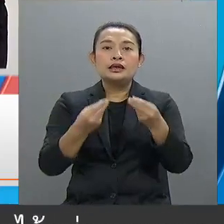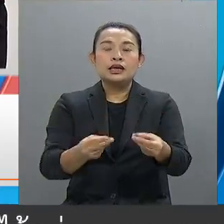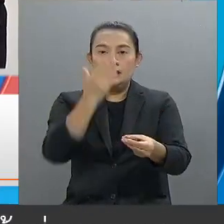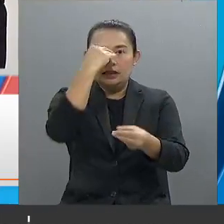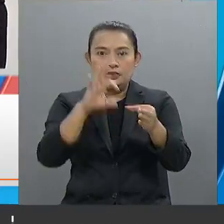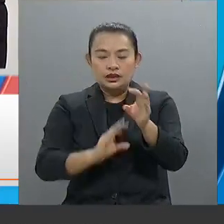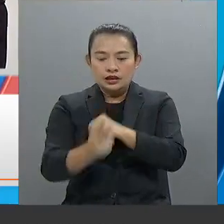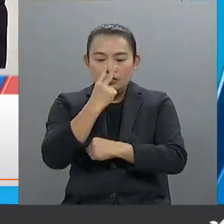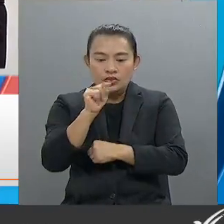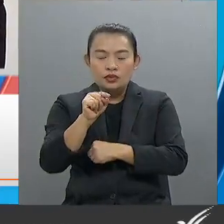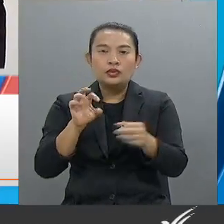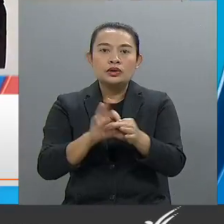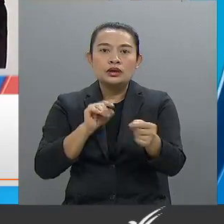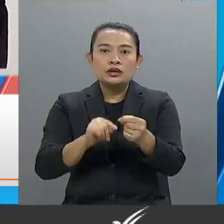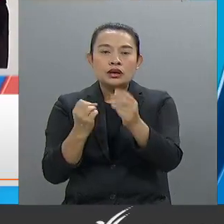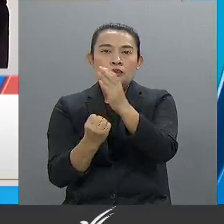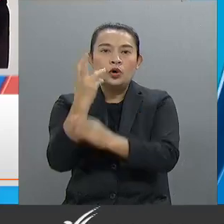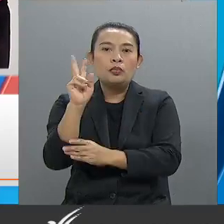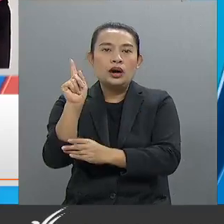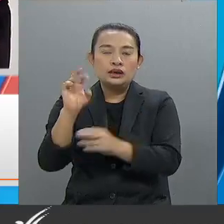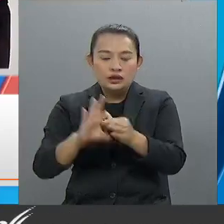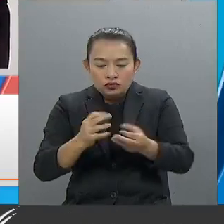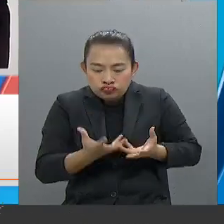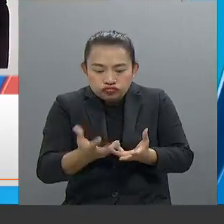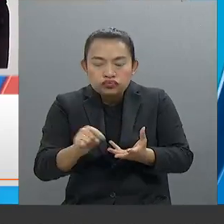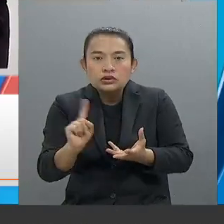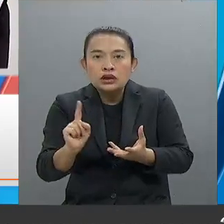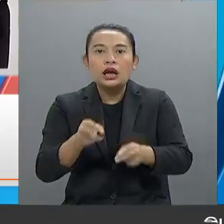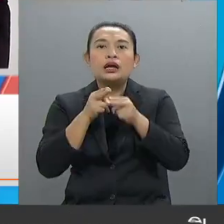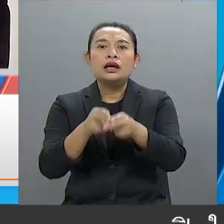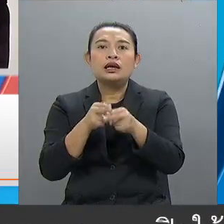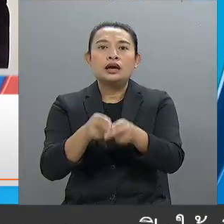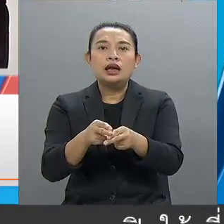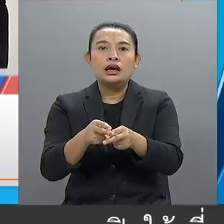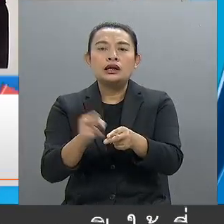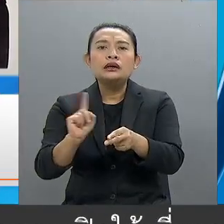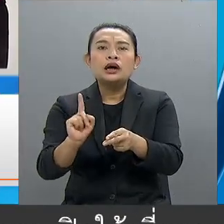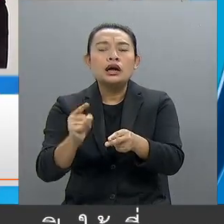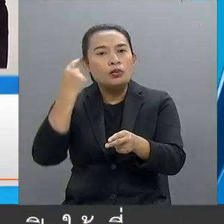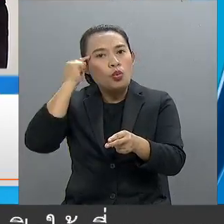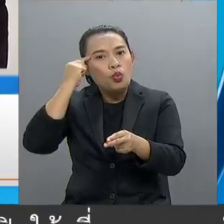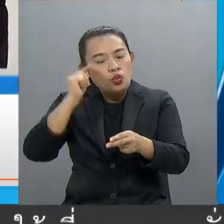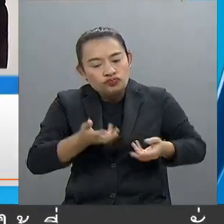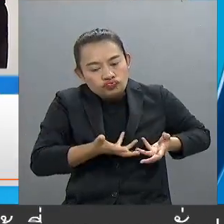ขึ้นเองหรือว่ามันไหลมาจากที่ไหนมากองกันตรงจุดนี้เนี่ยนะคะดำเนินการอย่างไรดีคะและทัน